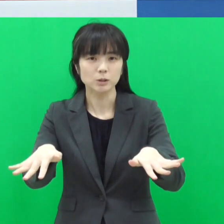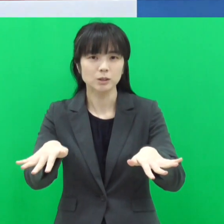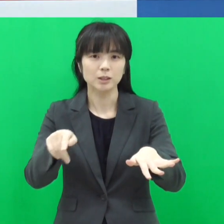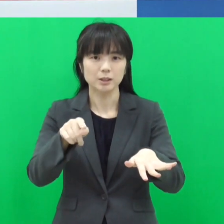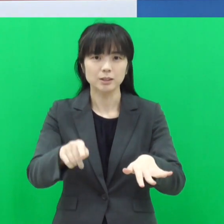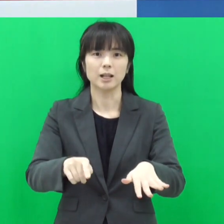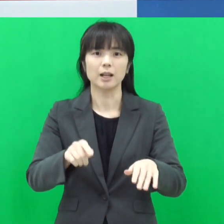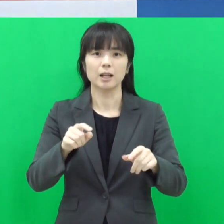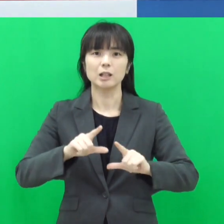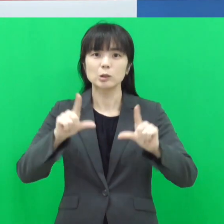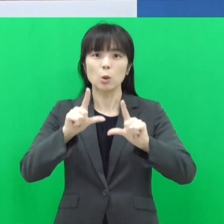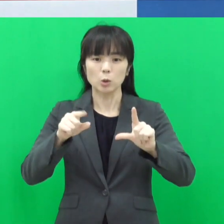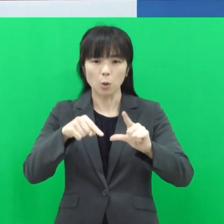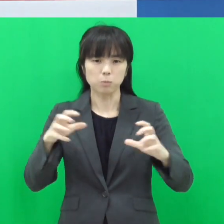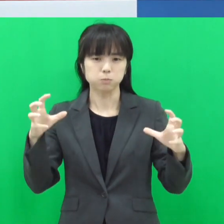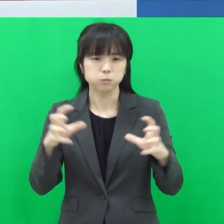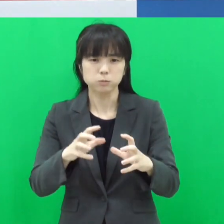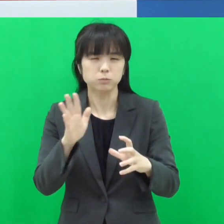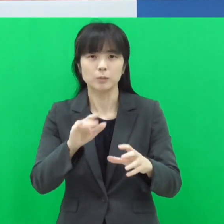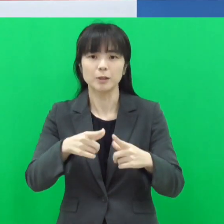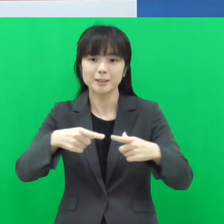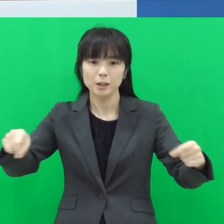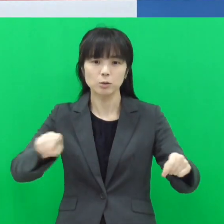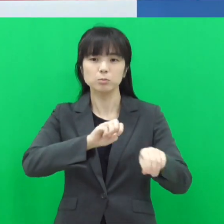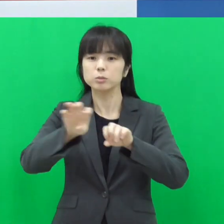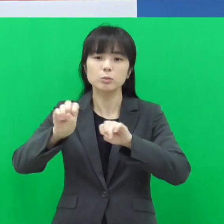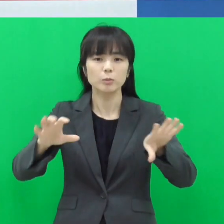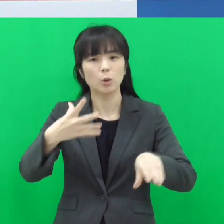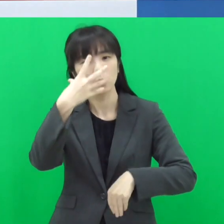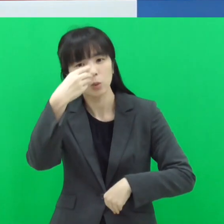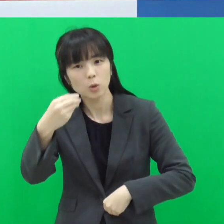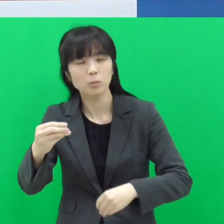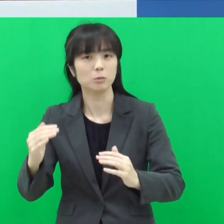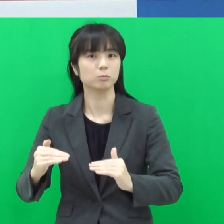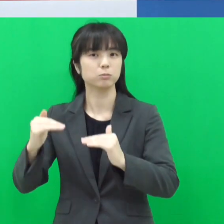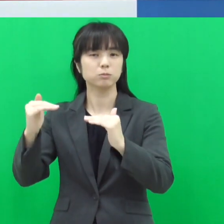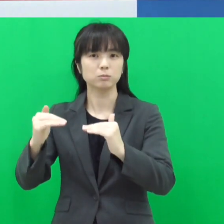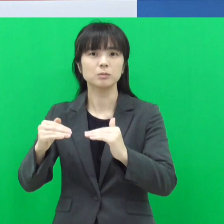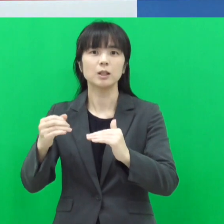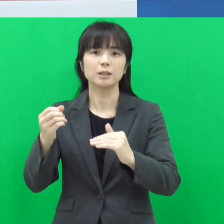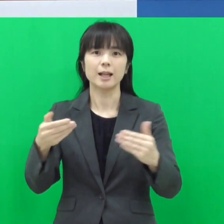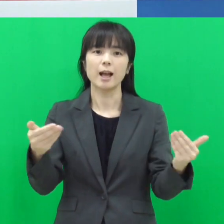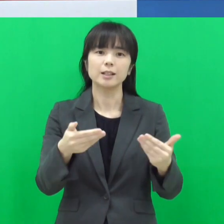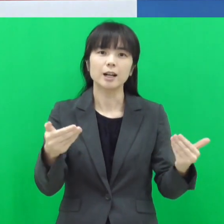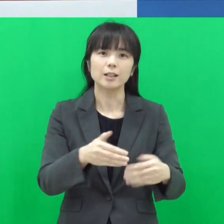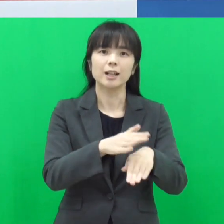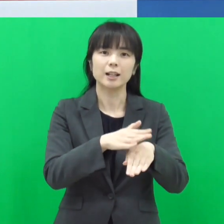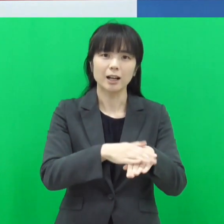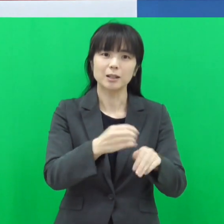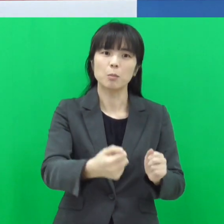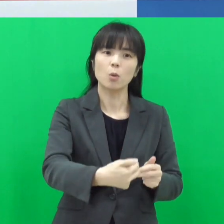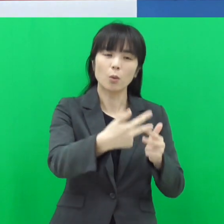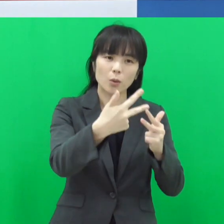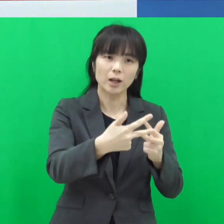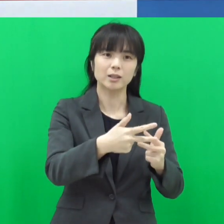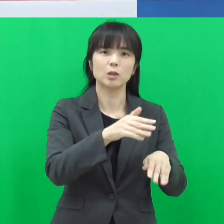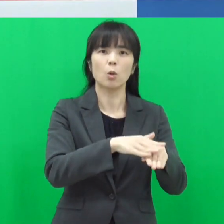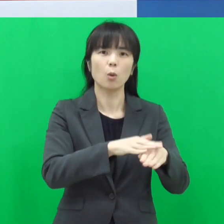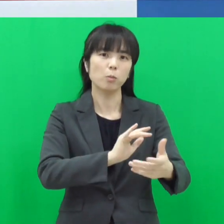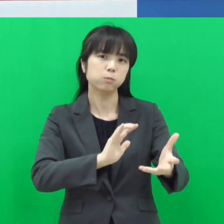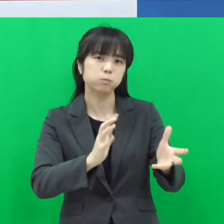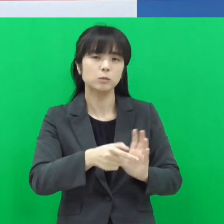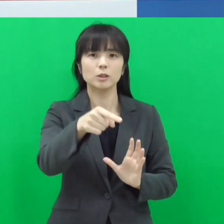及など、社会情勢の変化や働き方の多様化を踏まえ、新たなターゲット層へのアプローチを模索してまいり